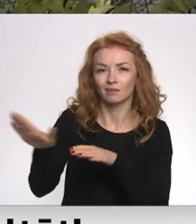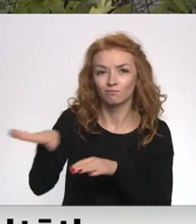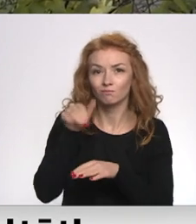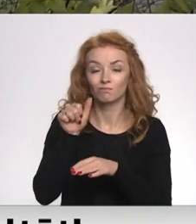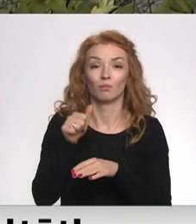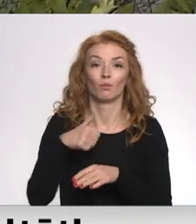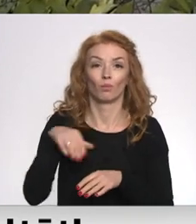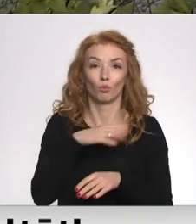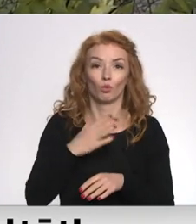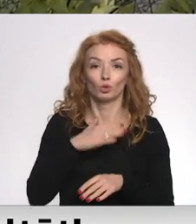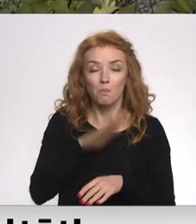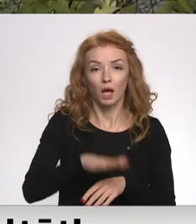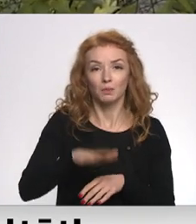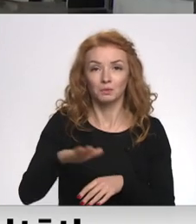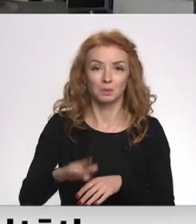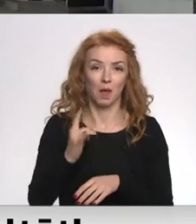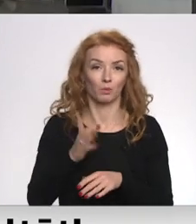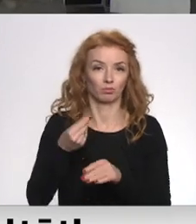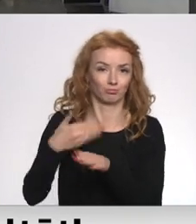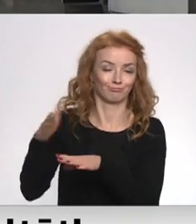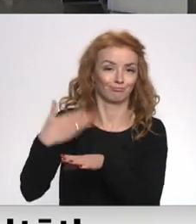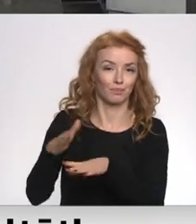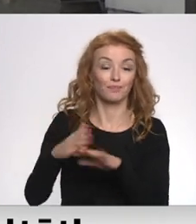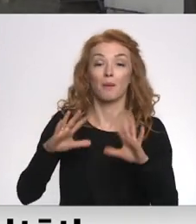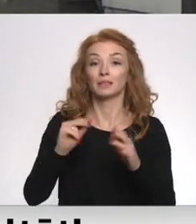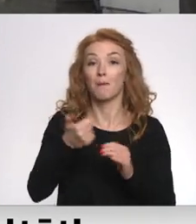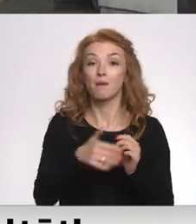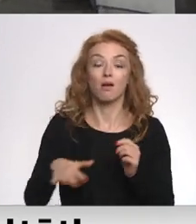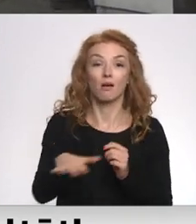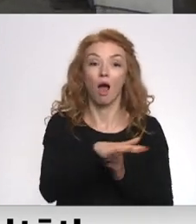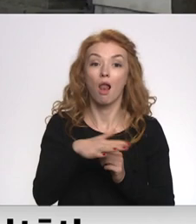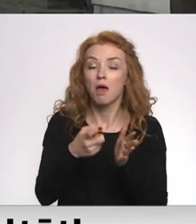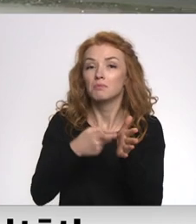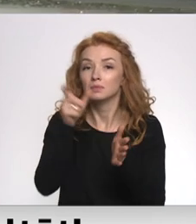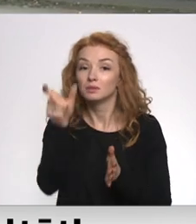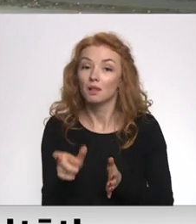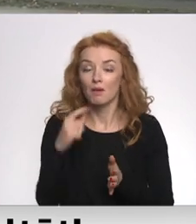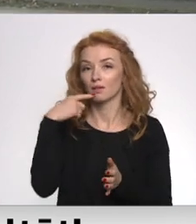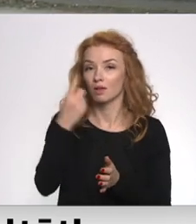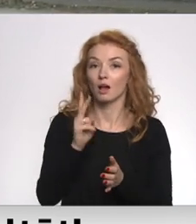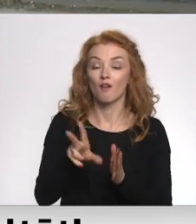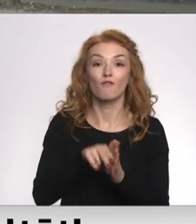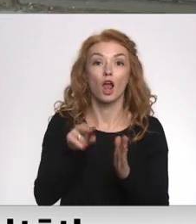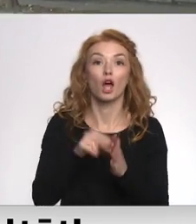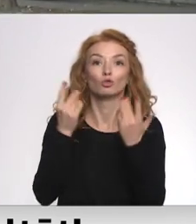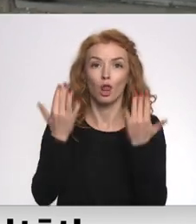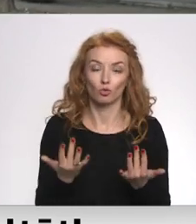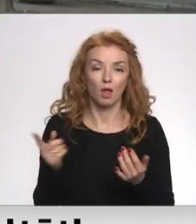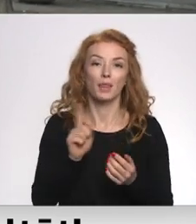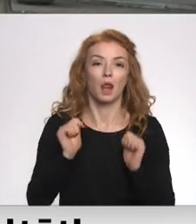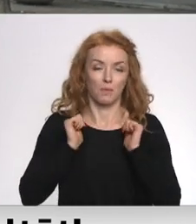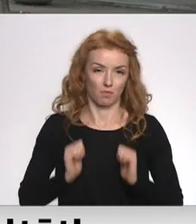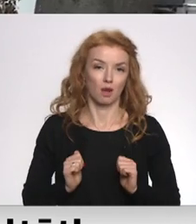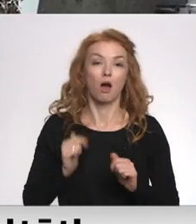vēl mūsu mazbas bērniem būs jāatdod. Savukārt Zemgulē uzrunātie ļaudis RTV atzīst, ka ar vēlēšanu rezultātiem ir